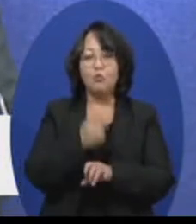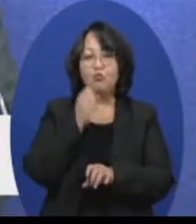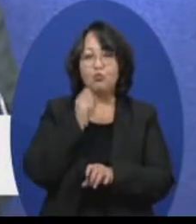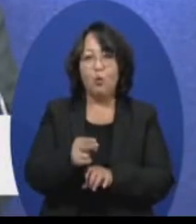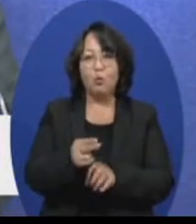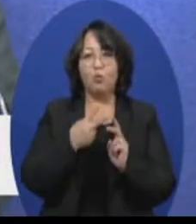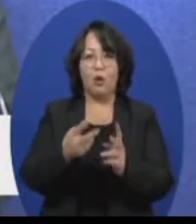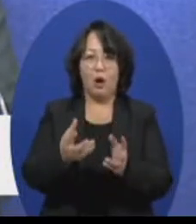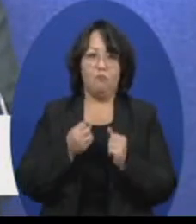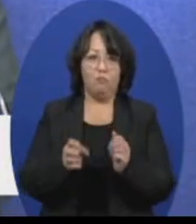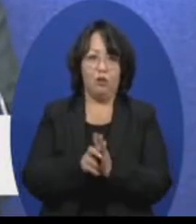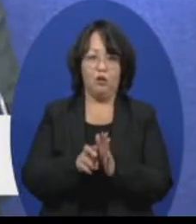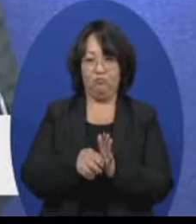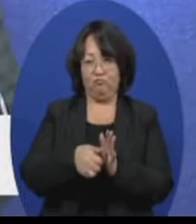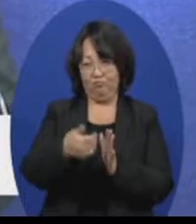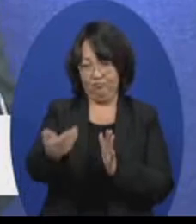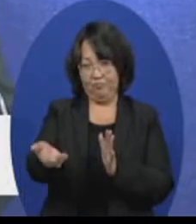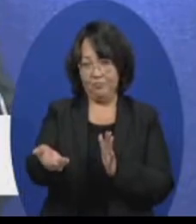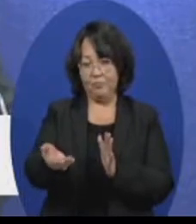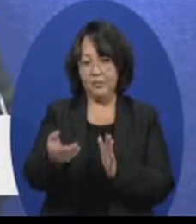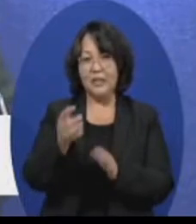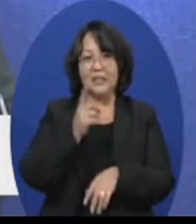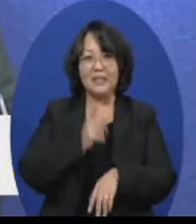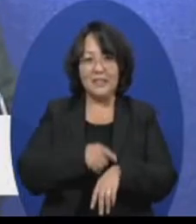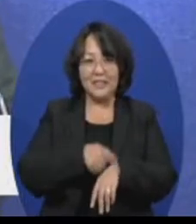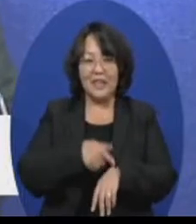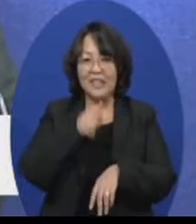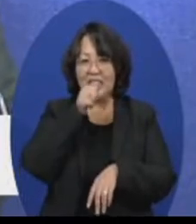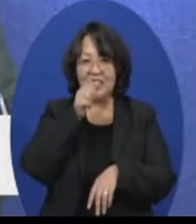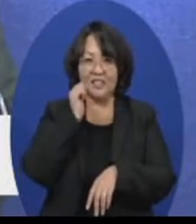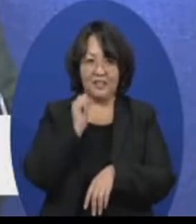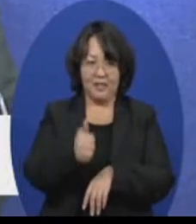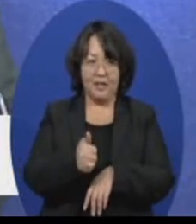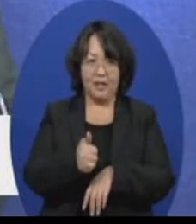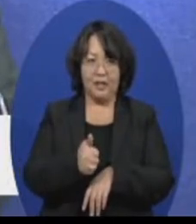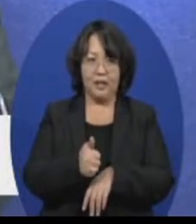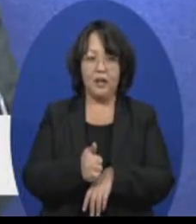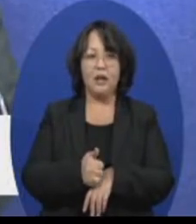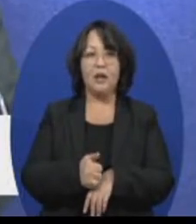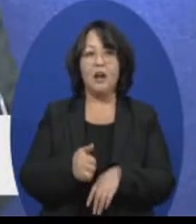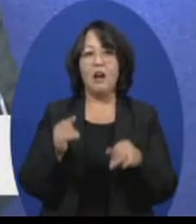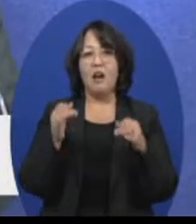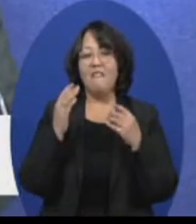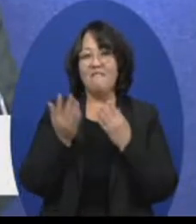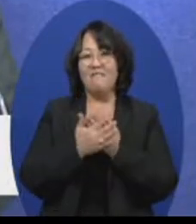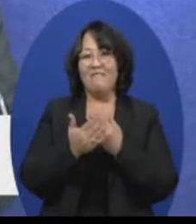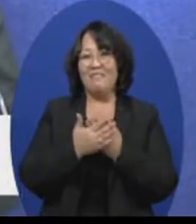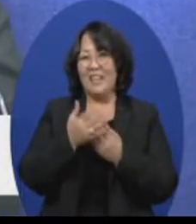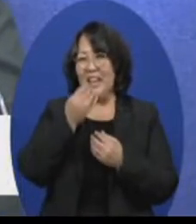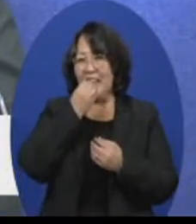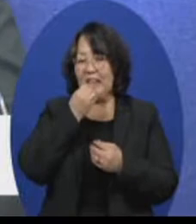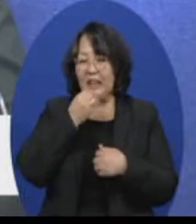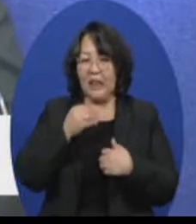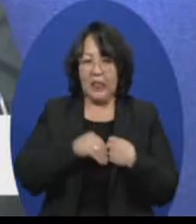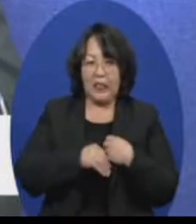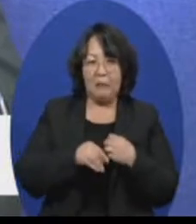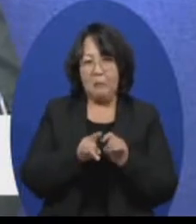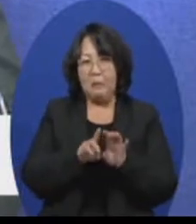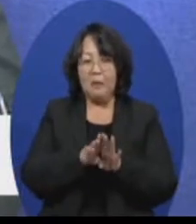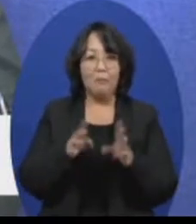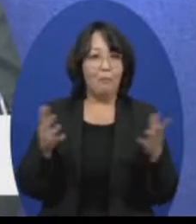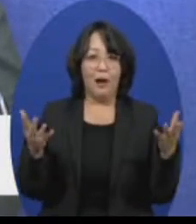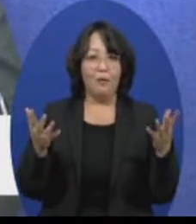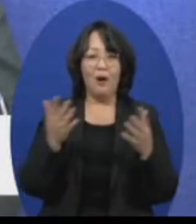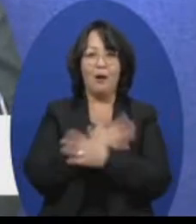боломж бүрдэнэ гэж ойлгож байна. За энэ бол одоо маш их цагийг хэмнэн. За мөн одоо авилгал үүсч байгаа төрийн албаны хүн